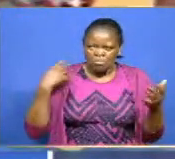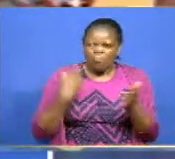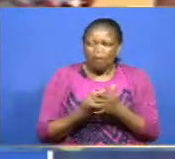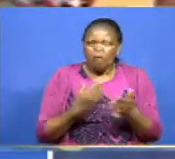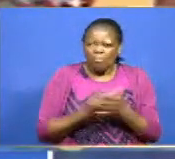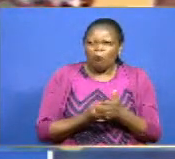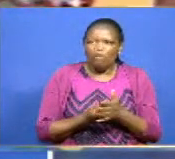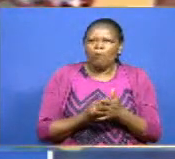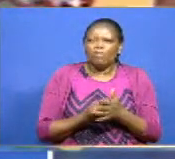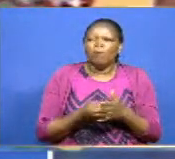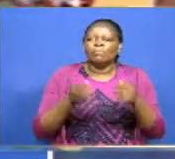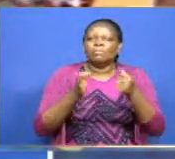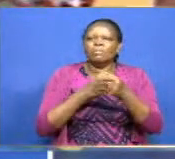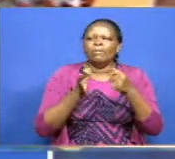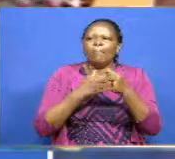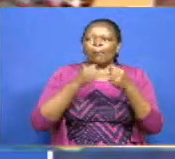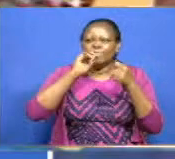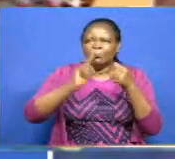watu